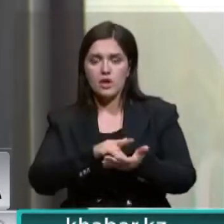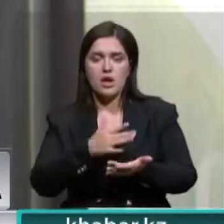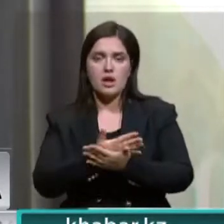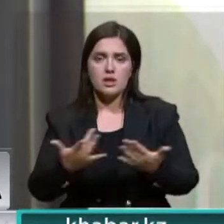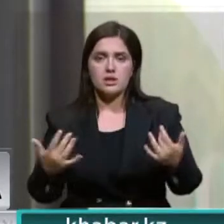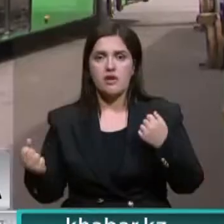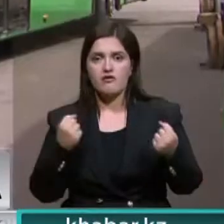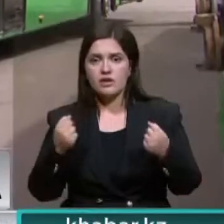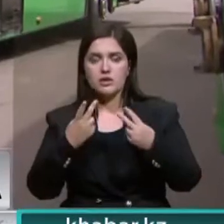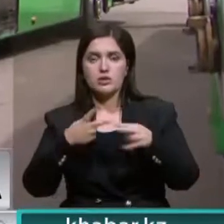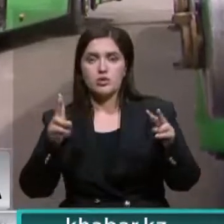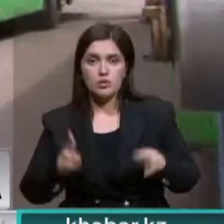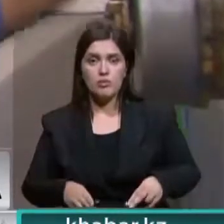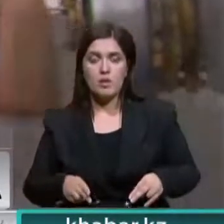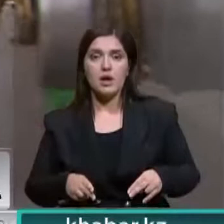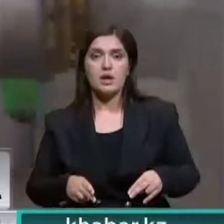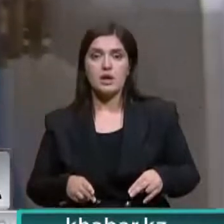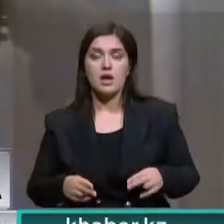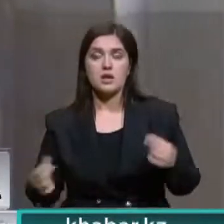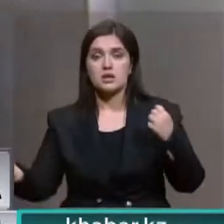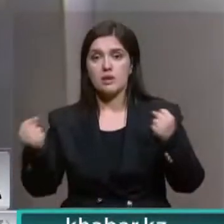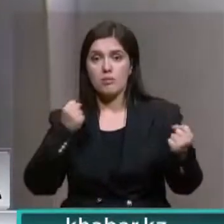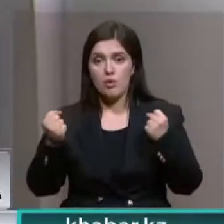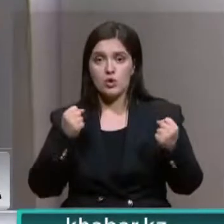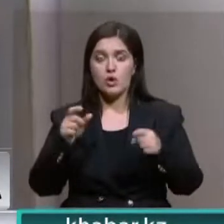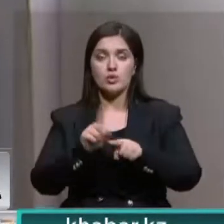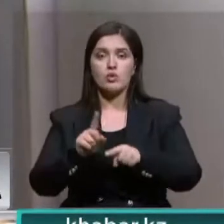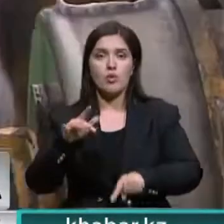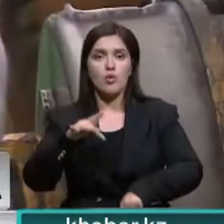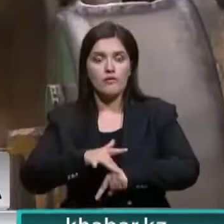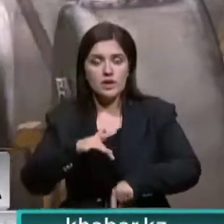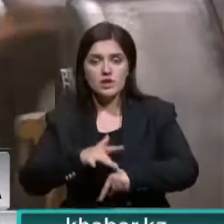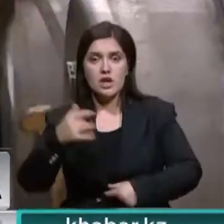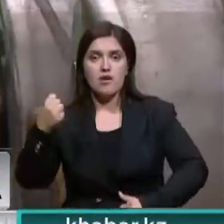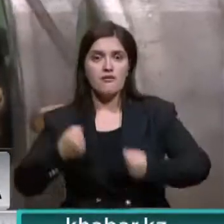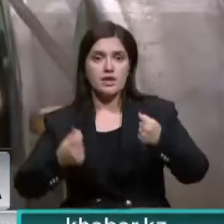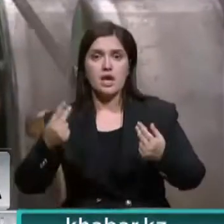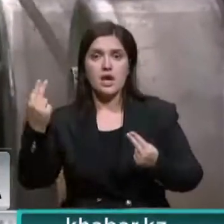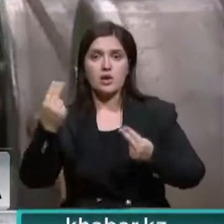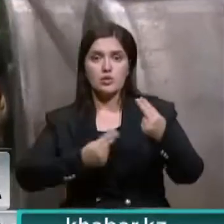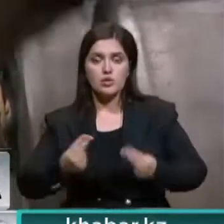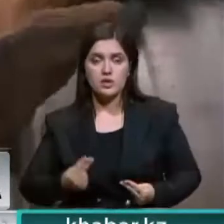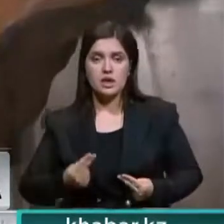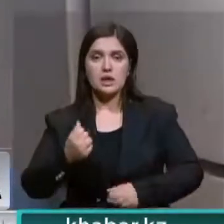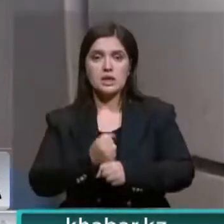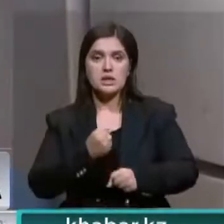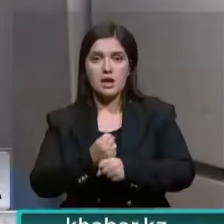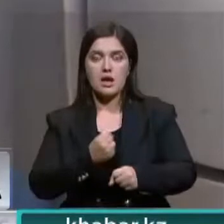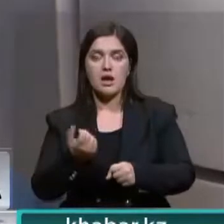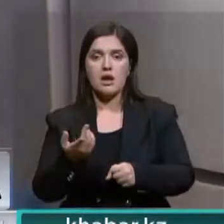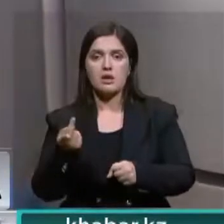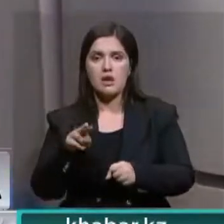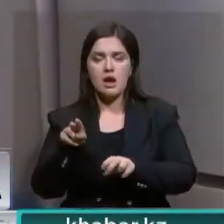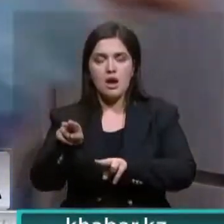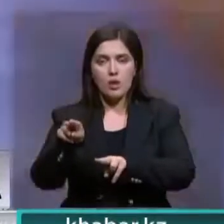фитнес-клубов, спортзалов. Как оказалось, спорт не единственное увлечение водителя. Он еще рисует и изготавливает охотничье